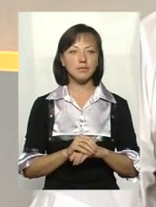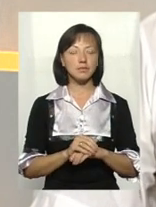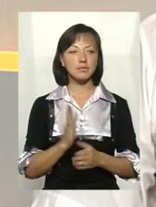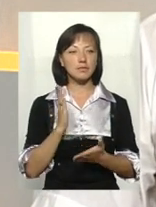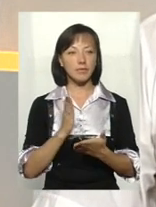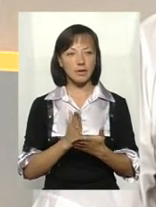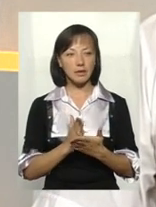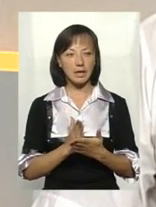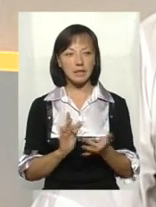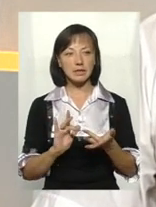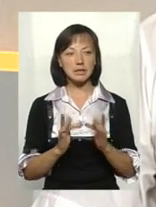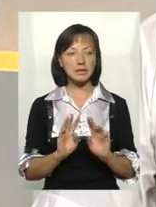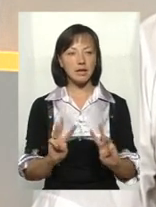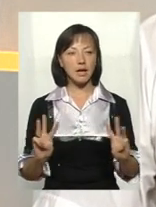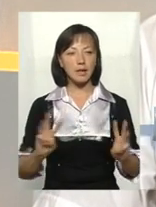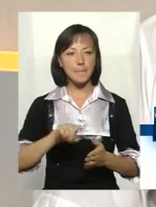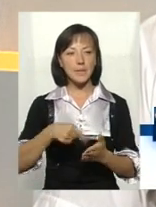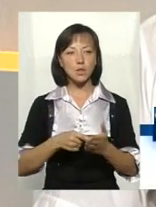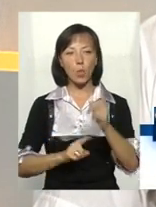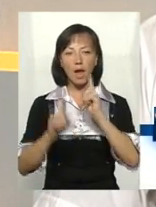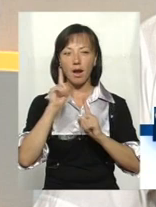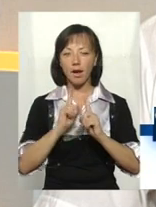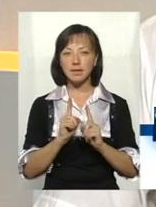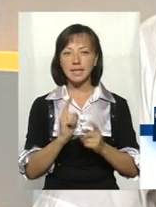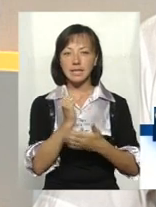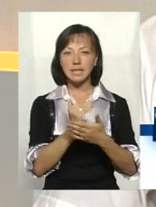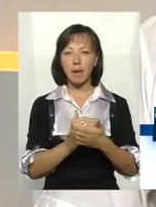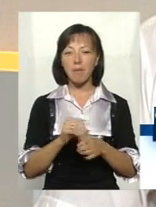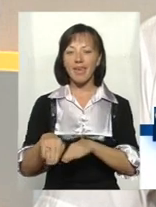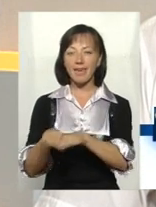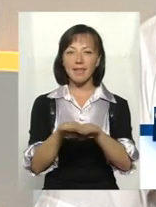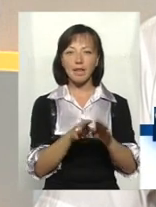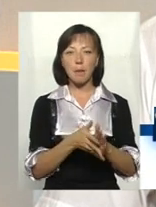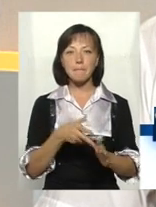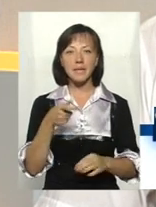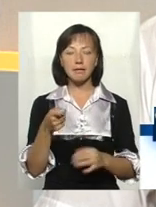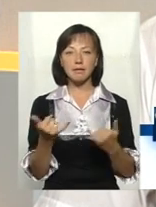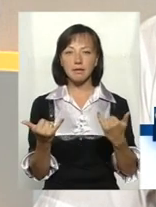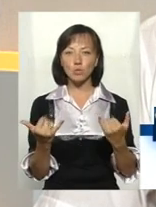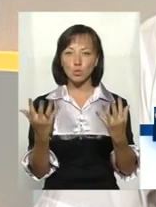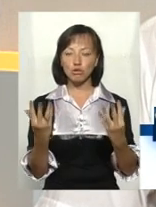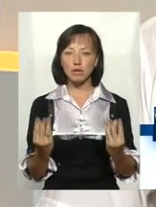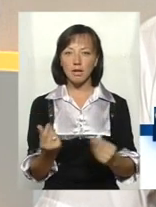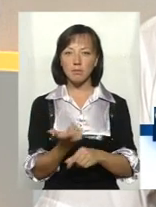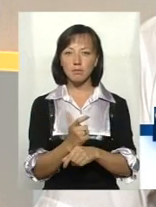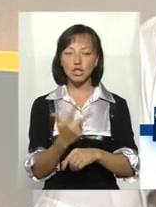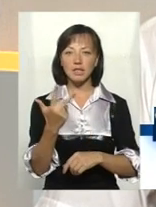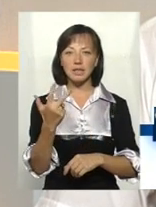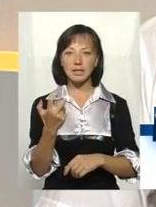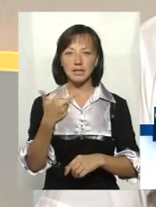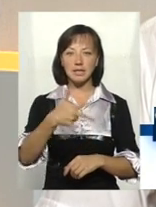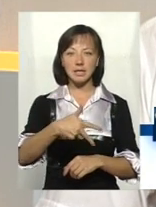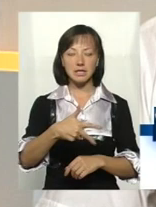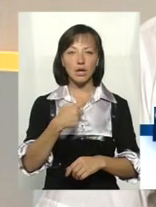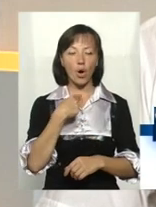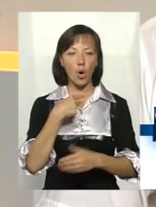Є сайт міської ради, система єдиних петицій. У нас на сьогоднішній день більше